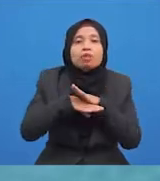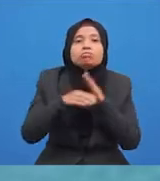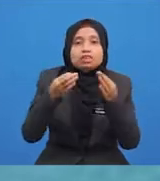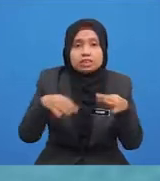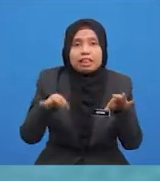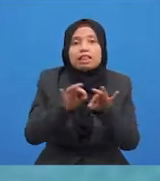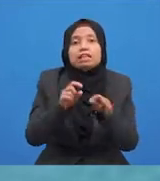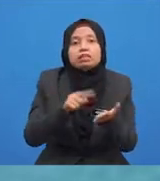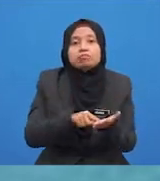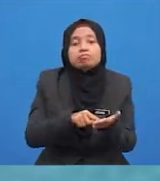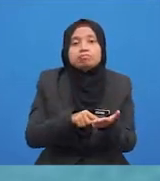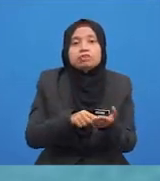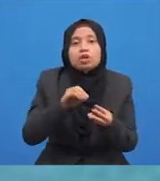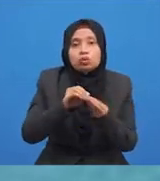cerpen ini.